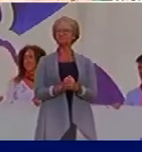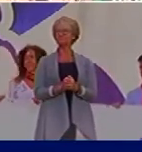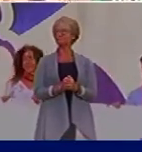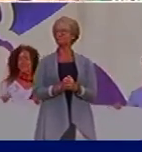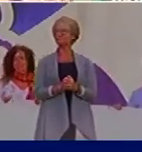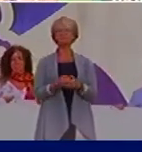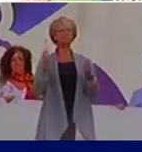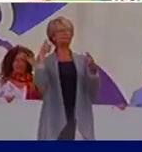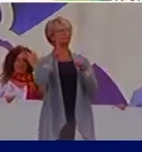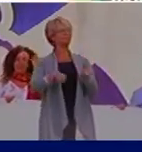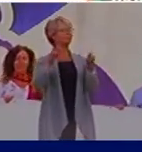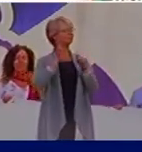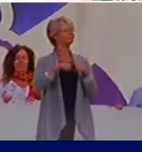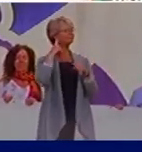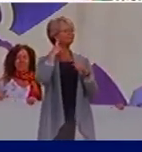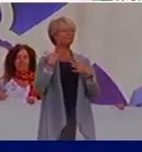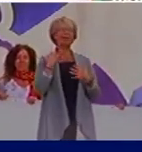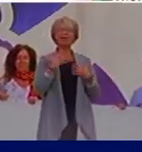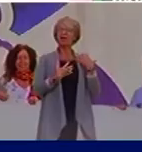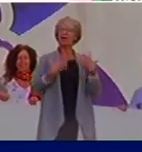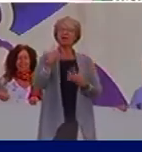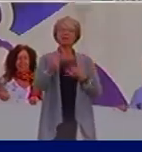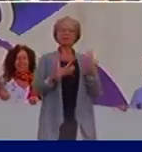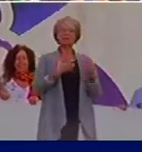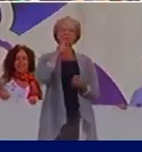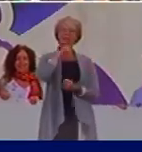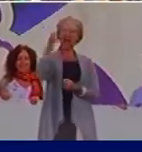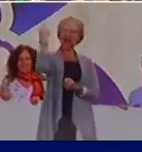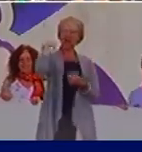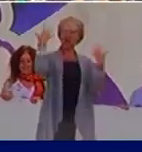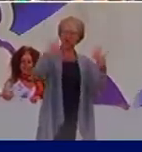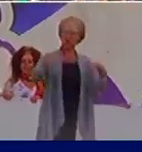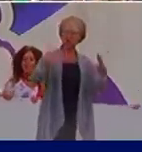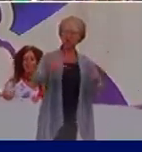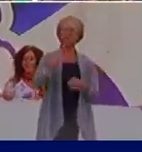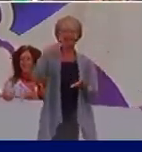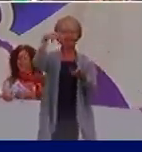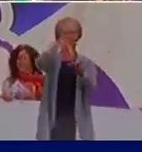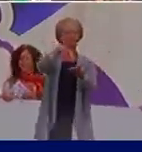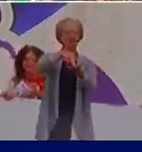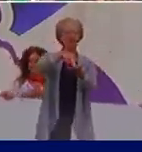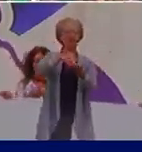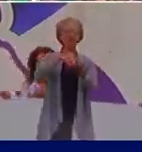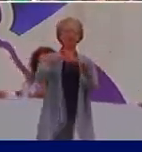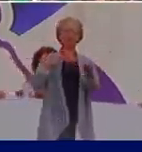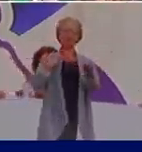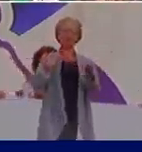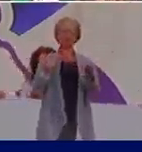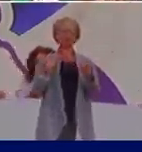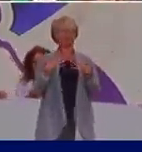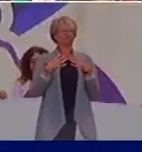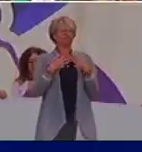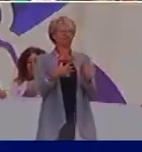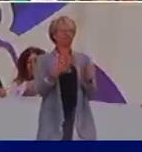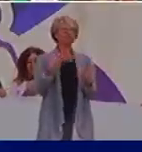Come sempre è un'emozione, l'ho detto l'anno scorso, chi è su questo palco è prima di tutto un militante e essere